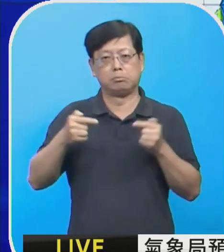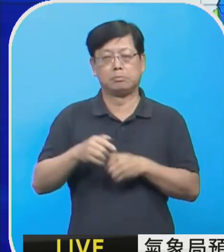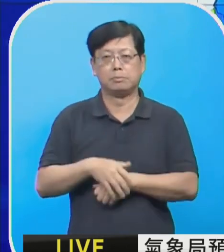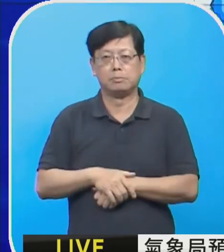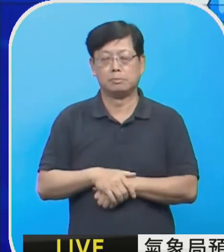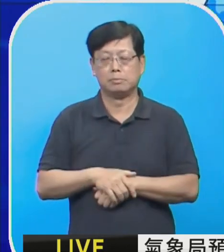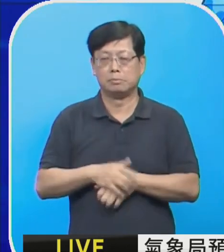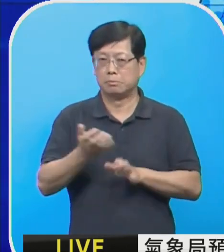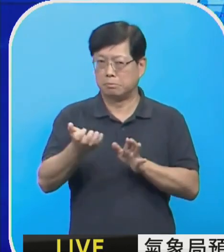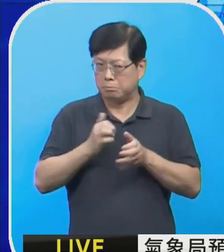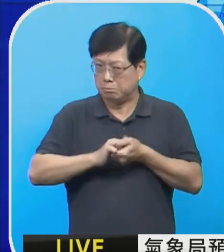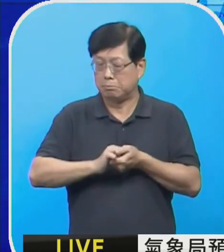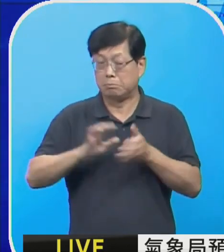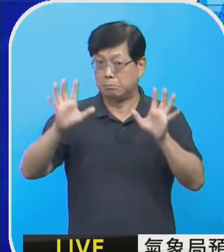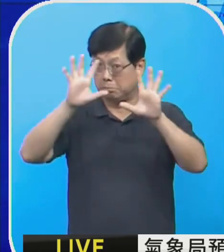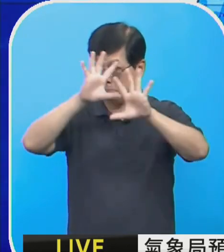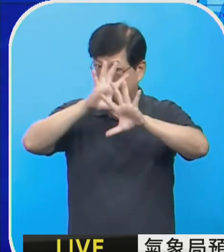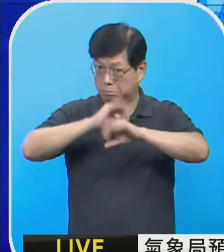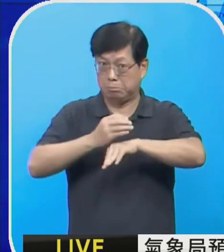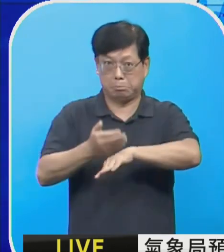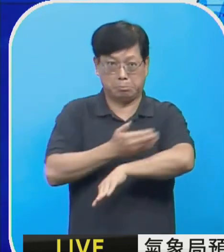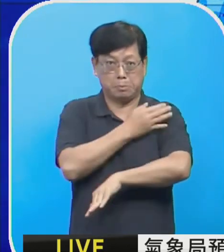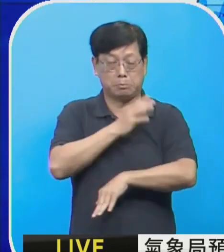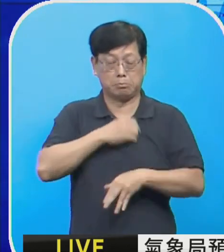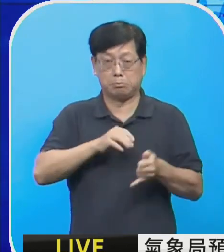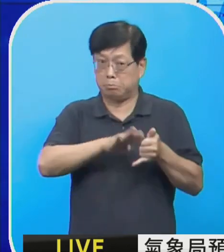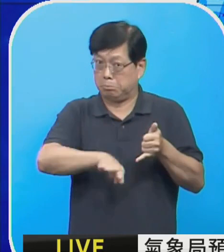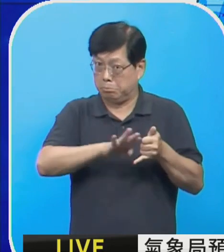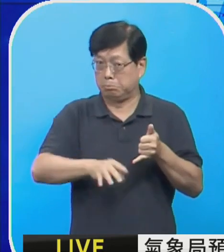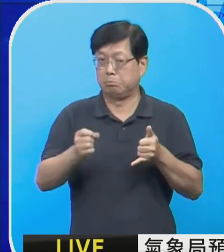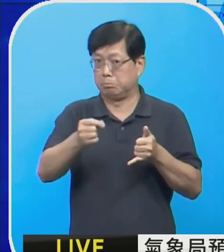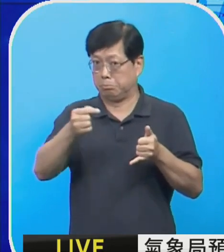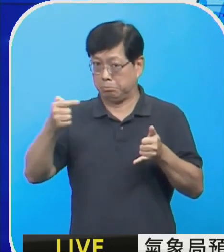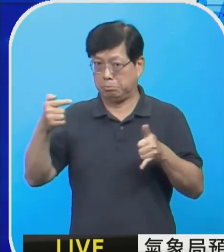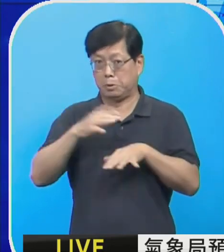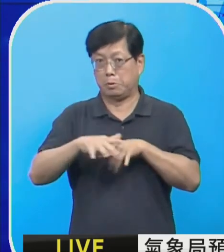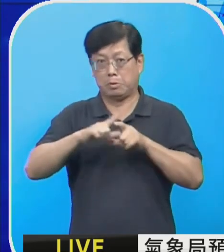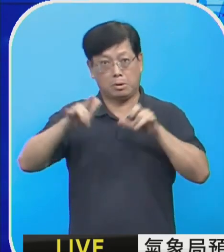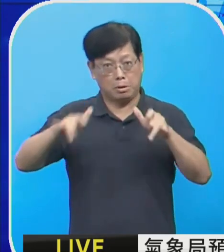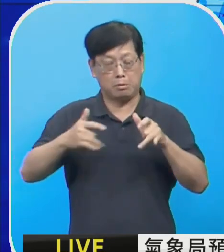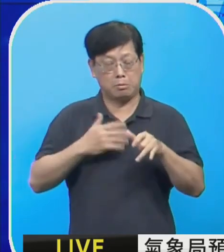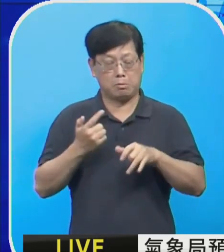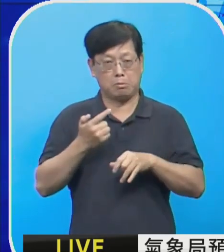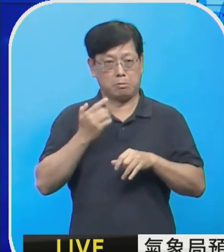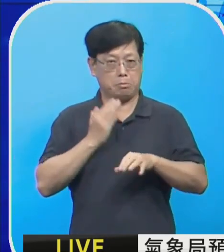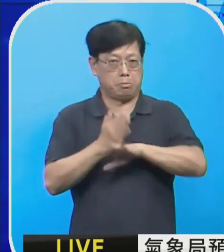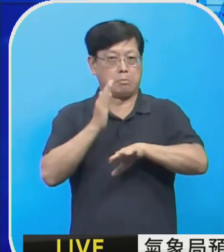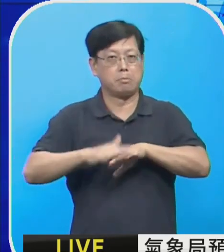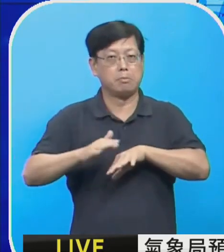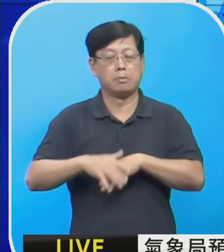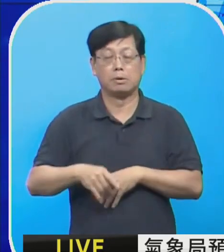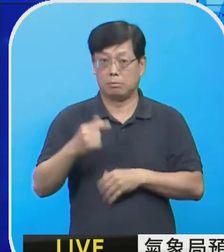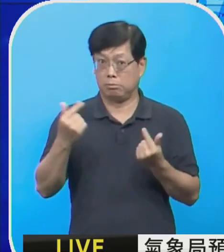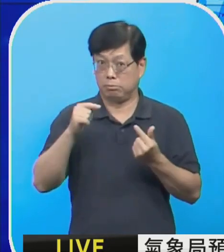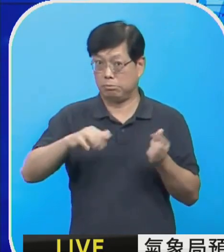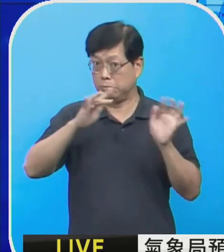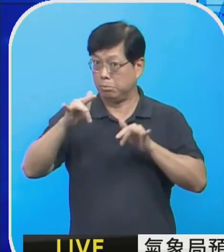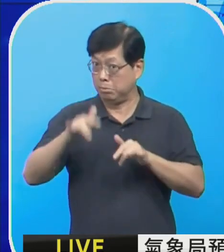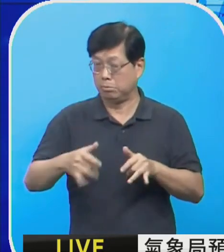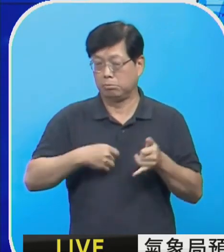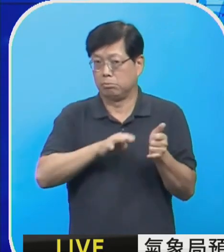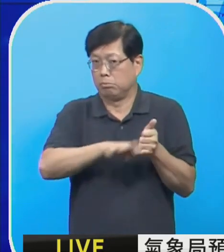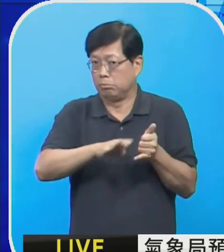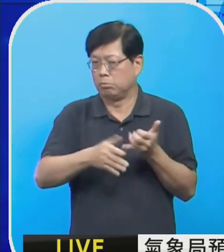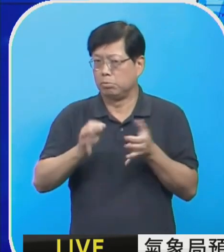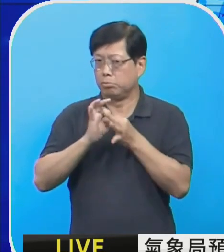来。我们预计从今天晚上开始，南部地区也可能会有局部性的大雨或豪雨发生，这样子的风雨呢，在南部